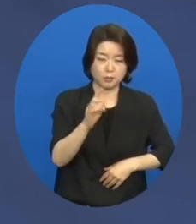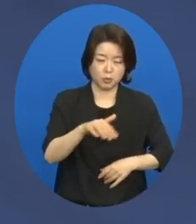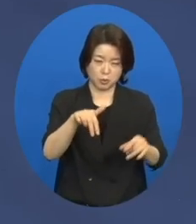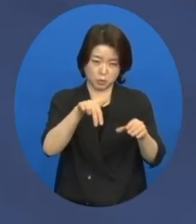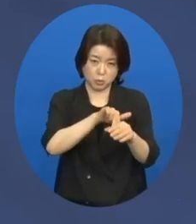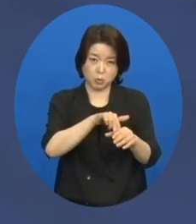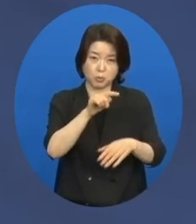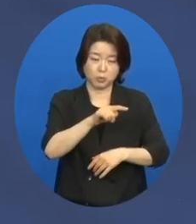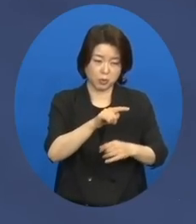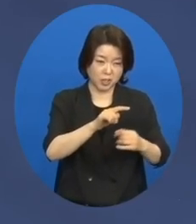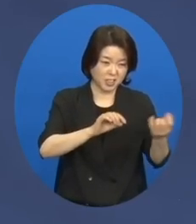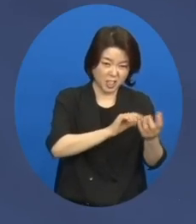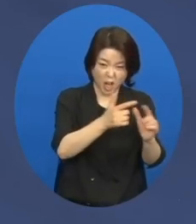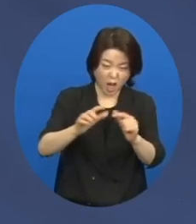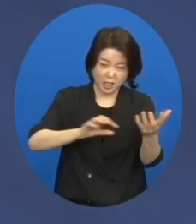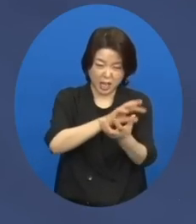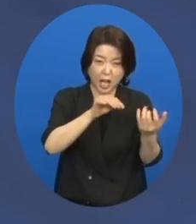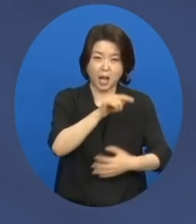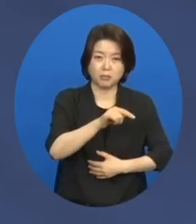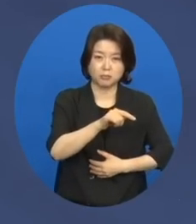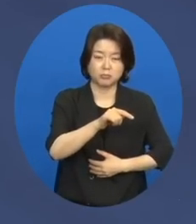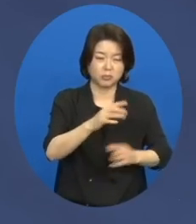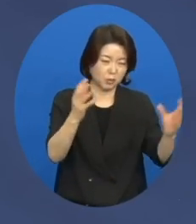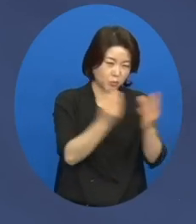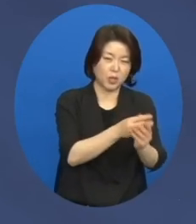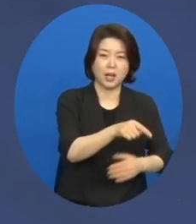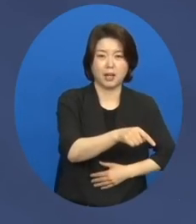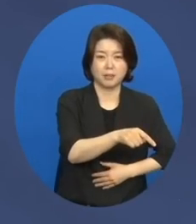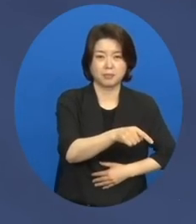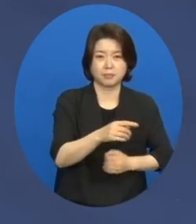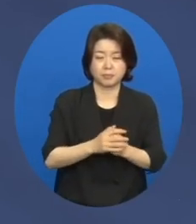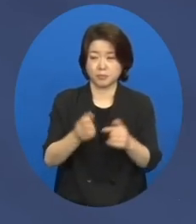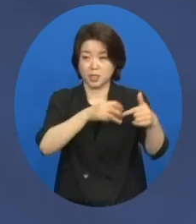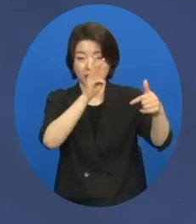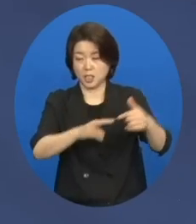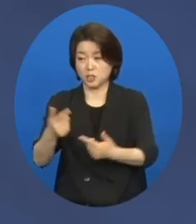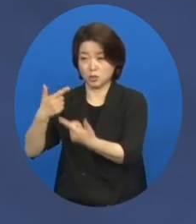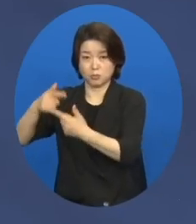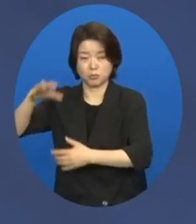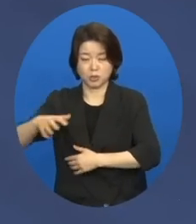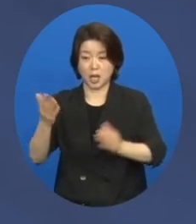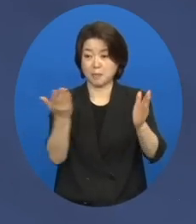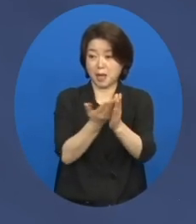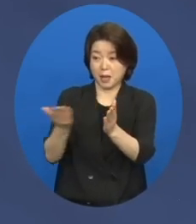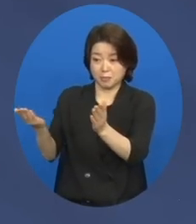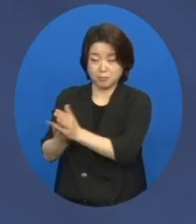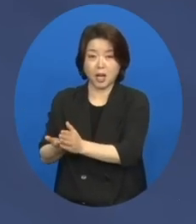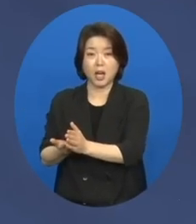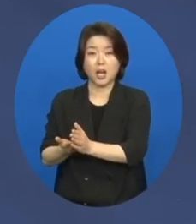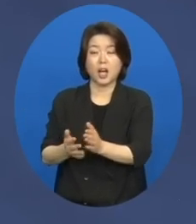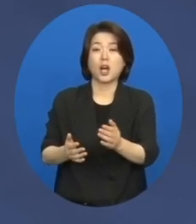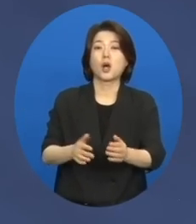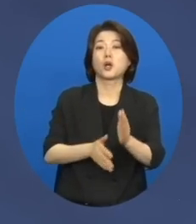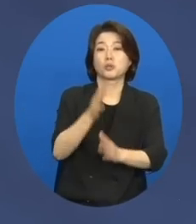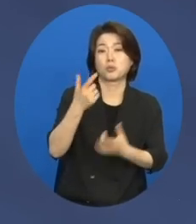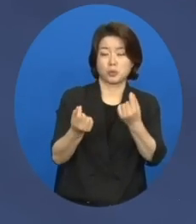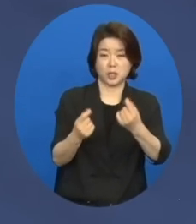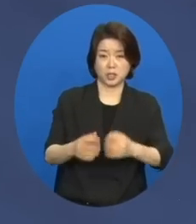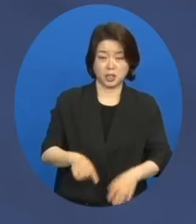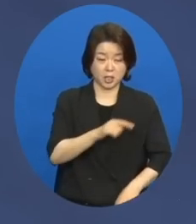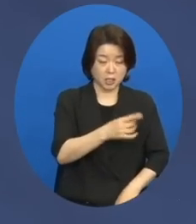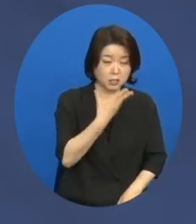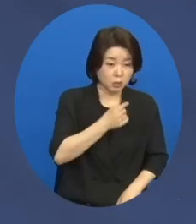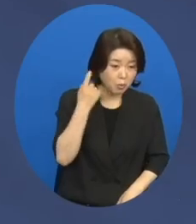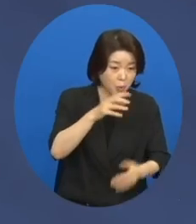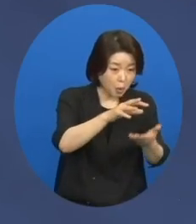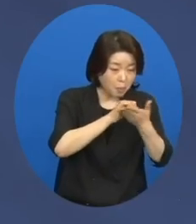종교적 혼합주의가 그냥 완전히 우리나라로 말하면 인천 부산 같은 항구 도시예요. 여기서 복음을 받고